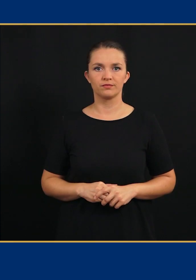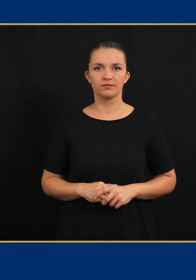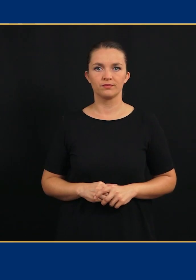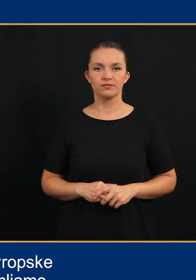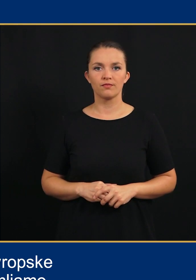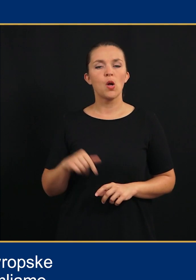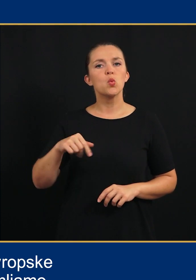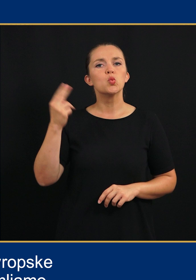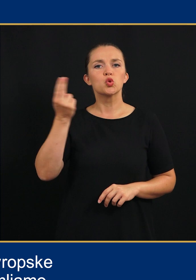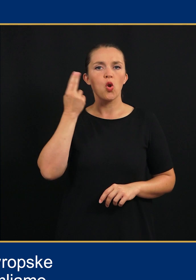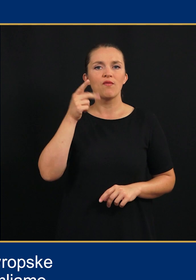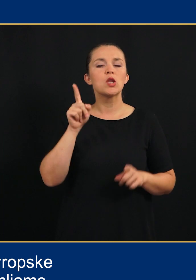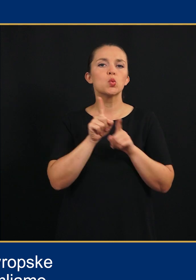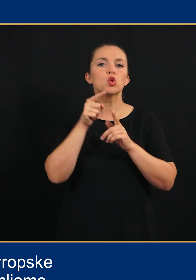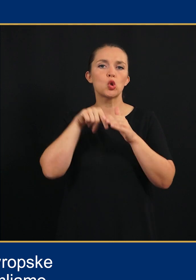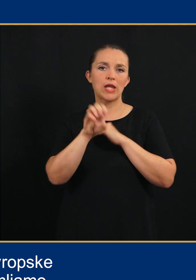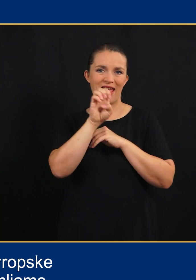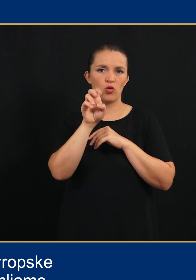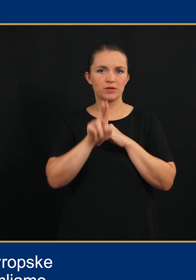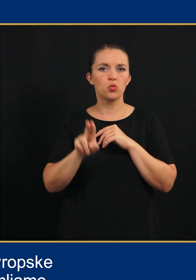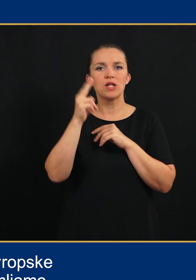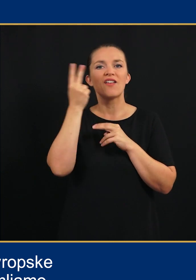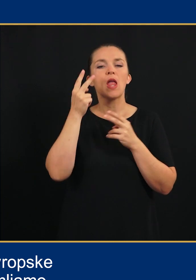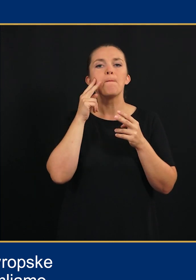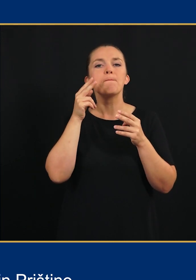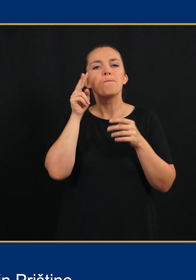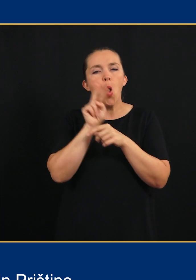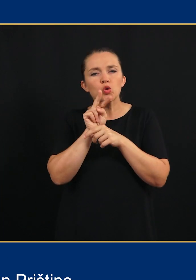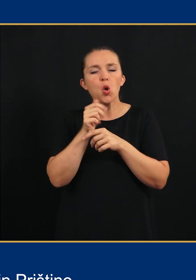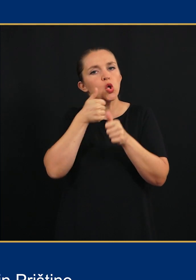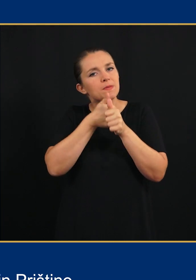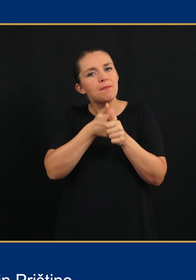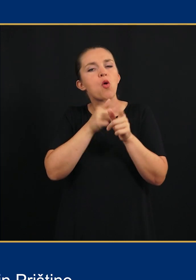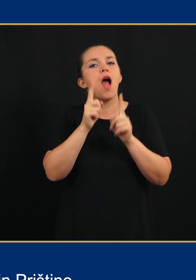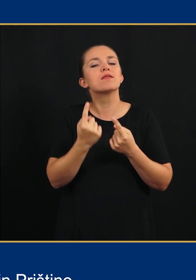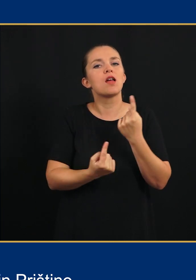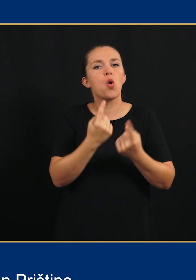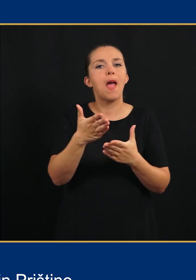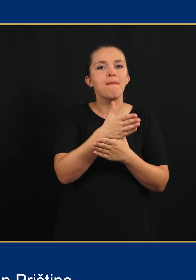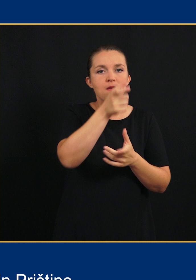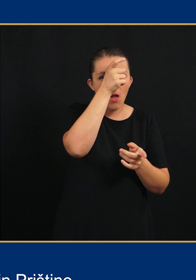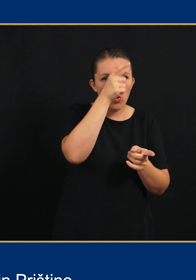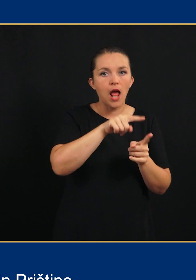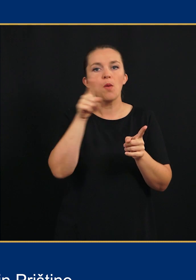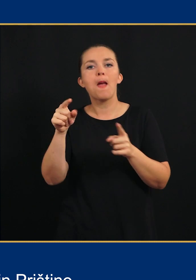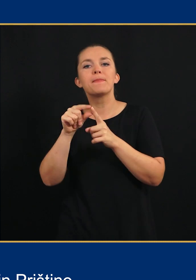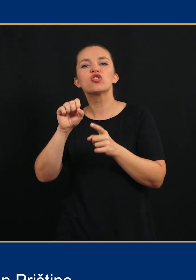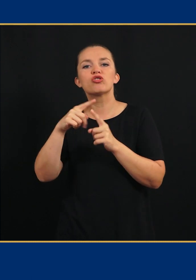V Sloveniji in tudi znotraj Evropske unije seveda pozorno spremljamo, kaj se dogaja med Beogradom in Prištino.